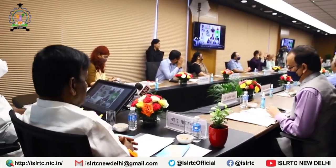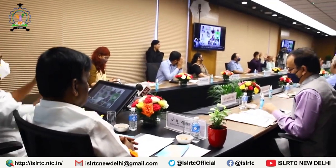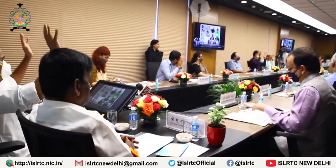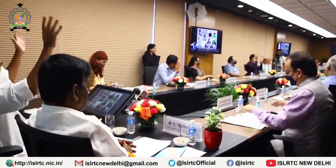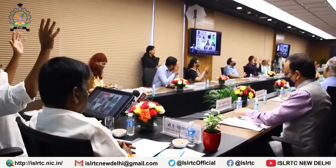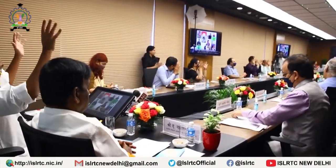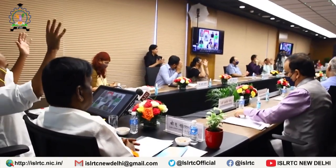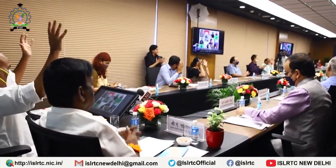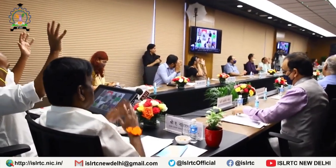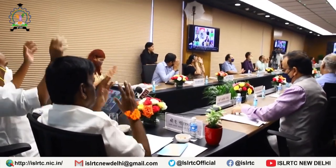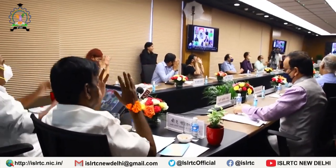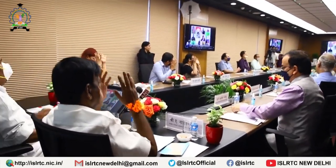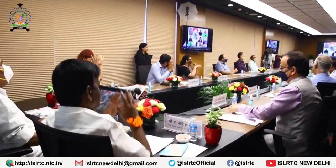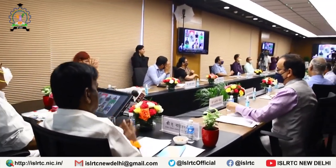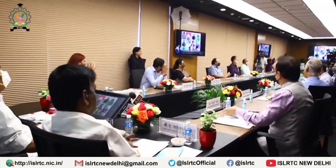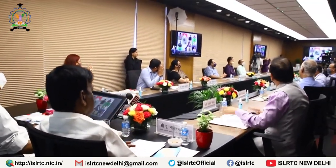शुभकामनाएं।